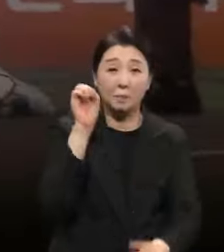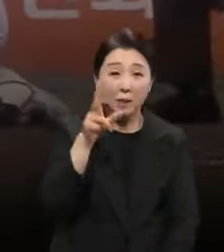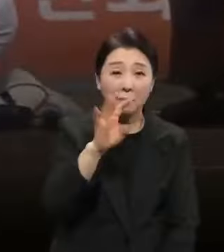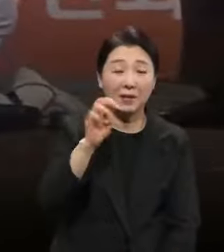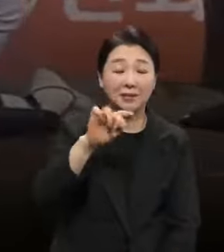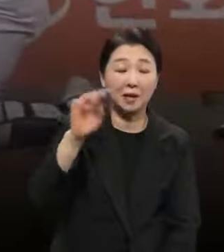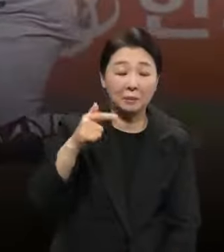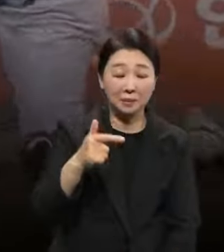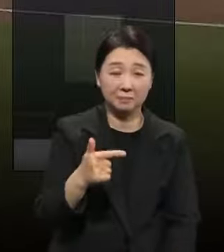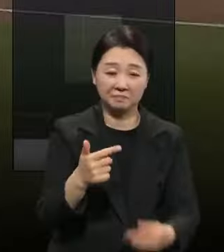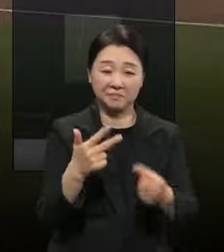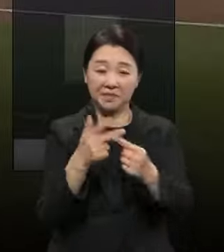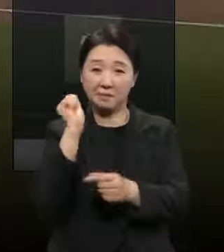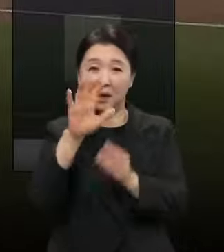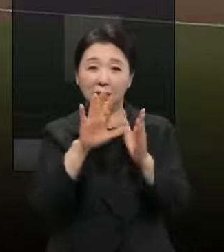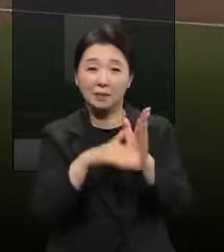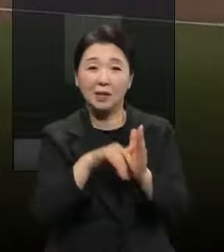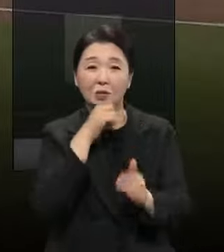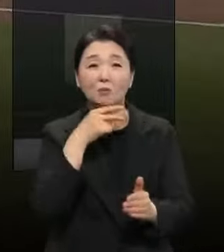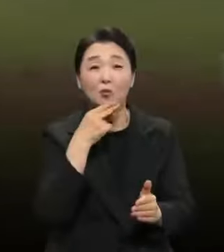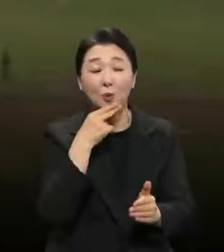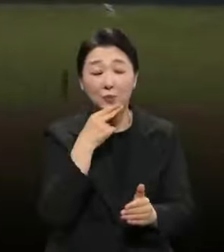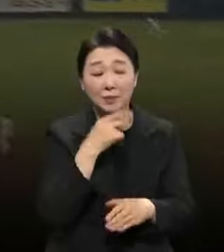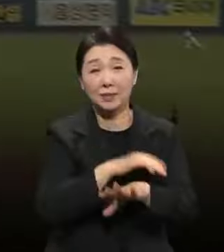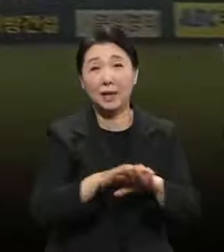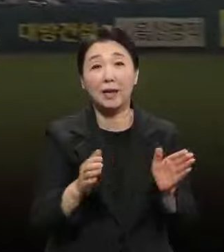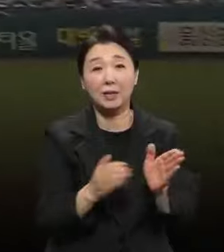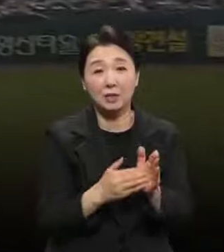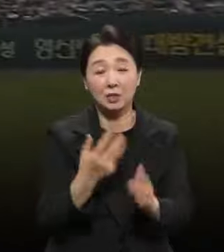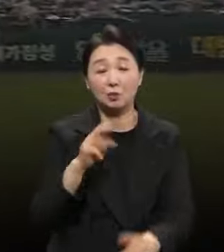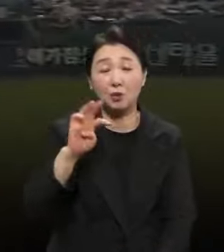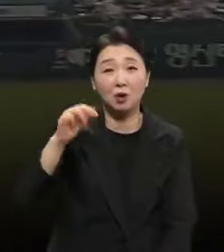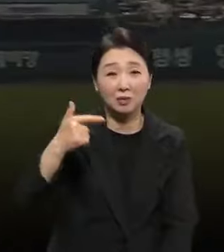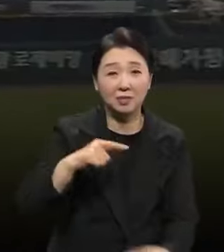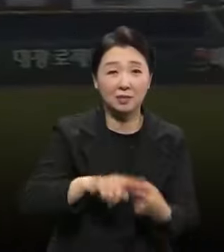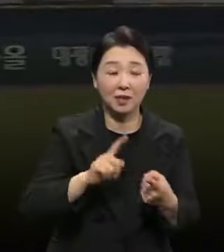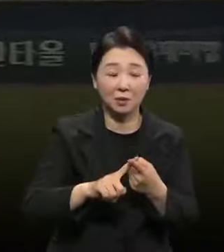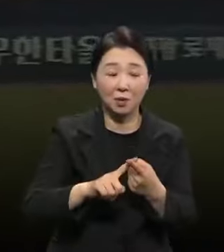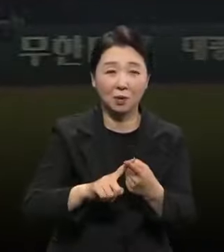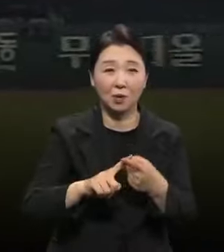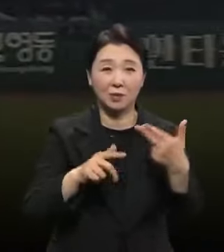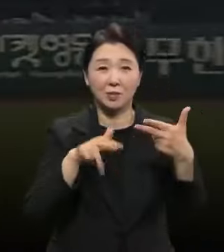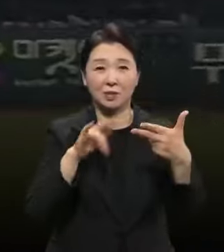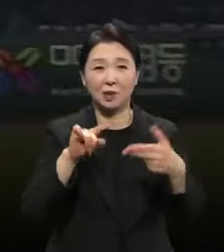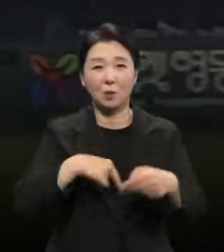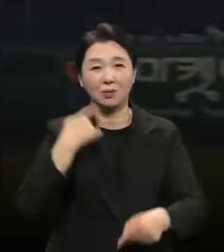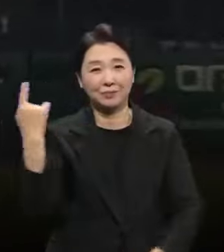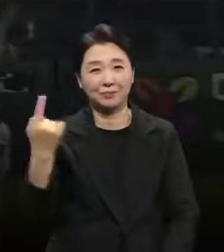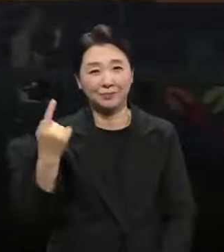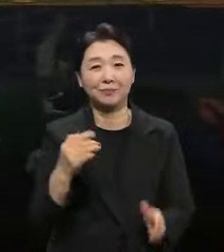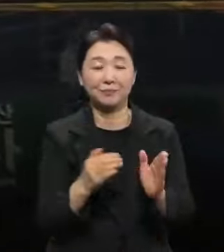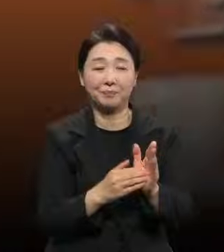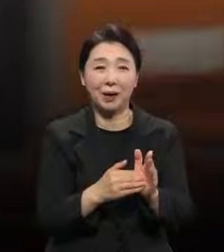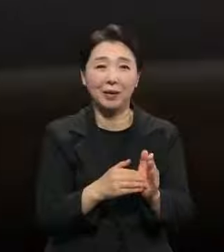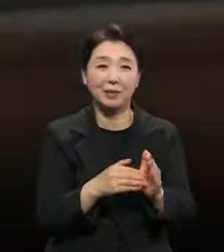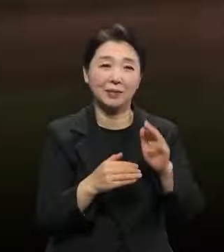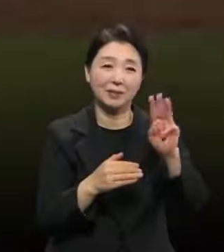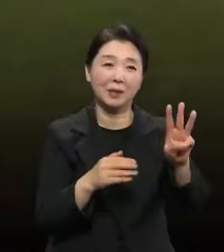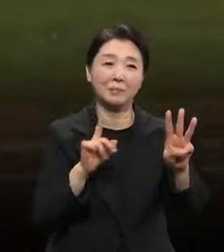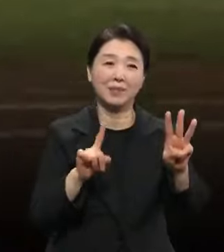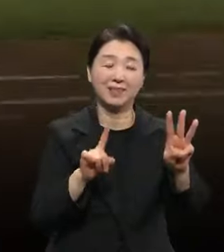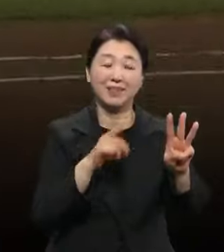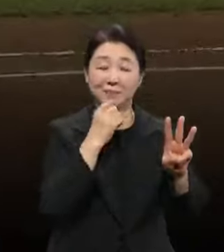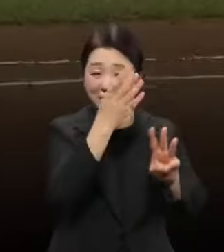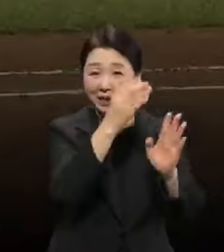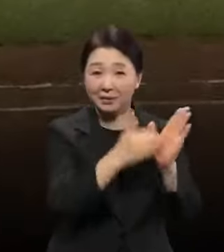7이닝 무실점을 기록했고 황재균은 하나 선발 유현진을 상대로 7회 솔로 홈런을 때려 3-2 한 점차 승리를